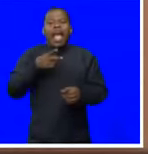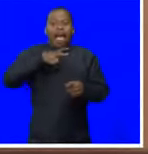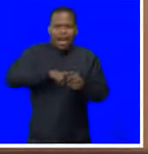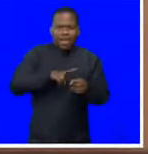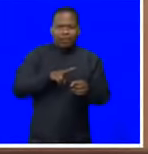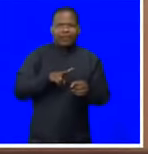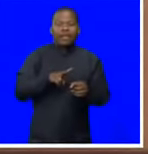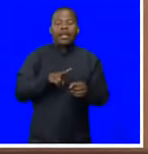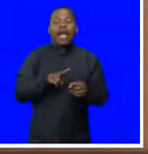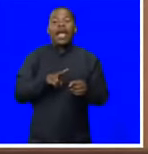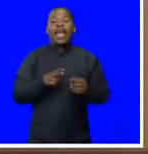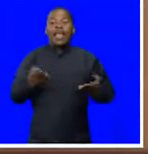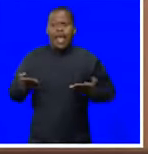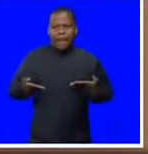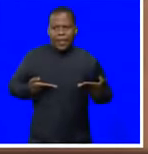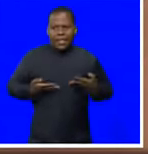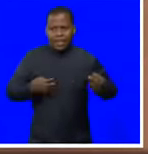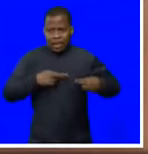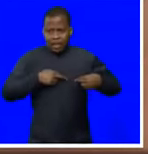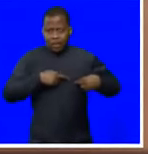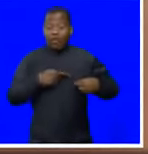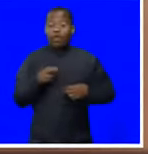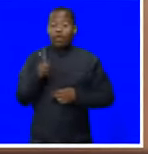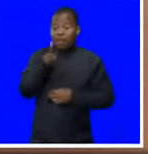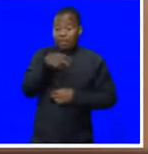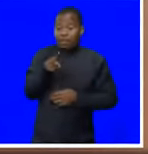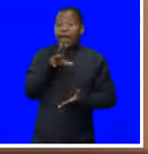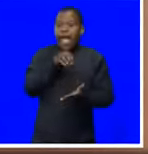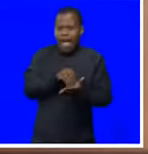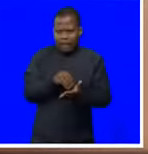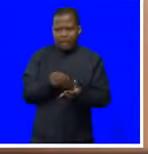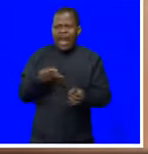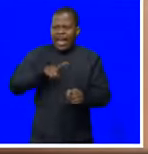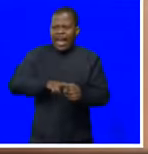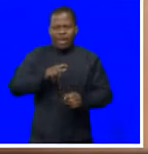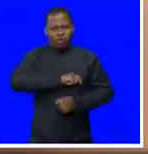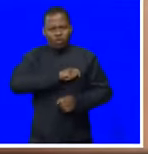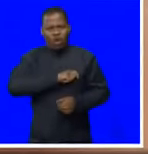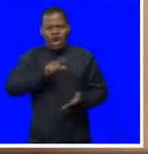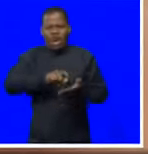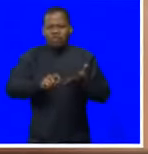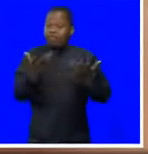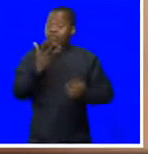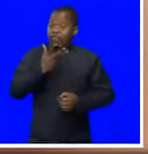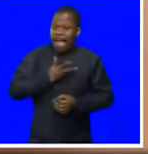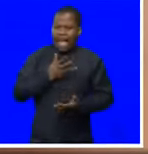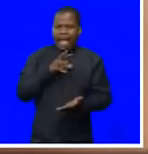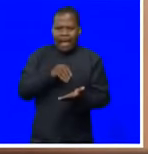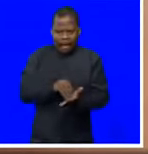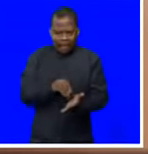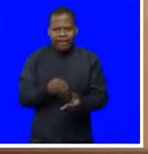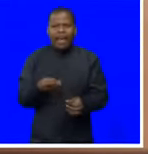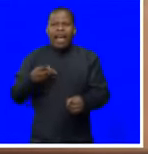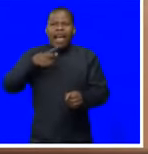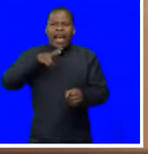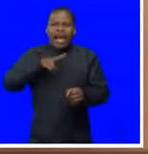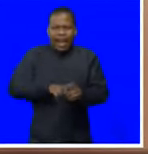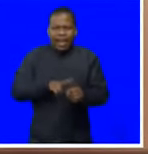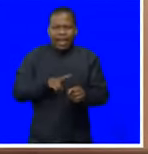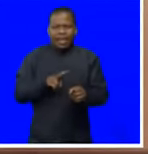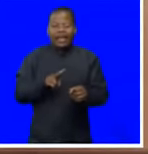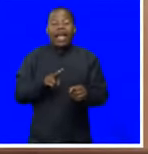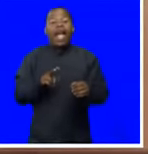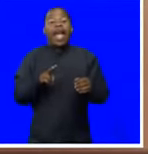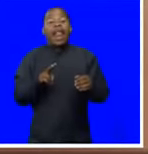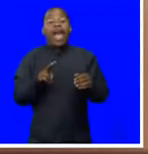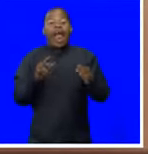nalabo security bethu ke bebakhona sekuvele bonakala ngosi bo mkhulu kabi lomlilo umadima ucishe wadla yonke